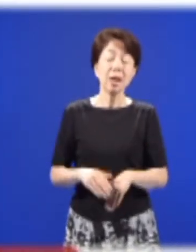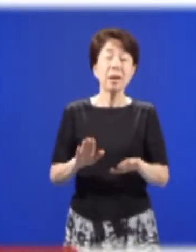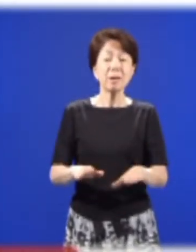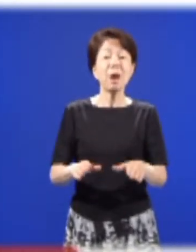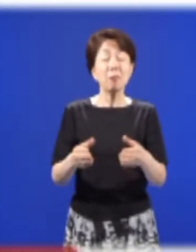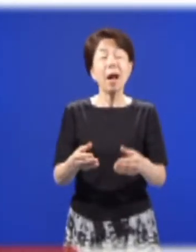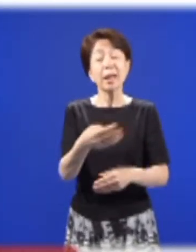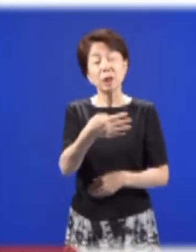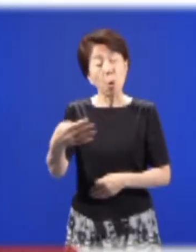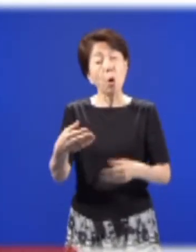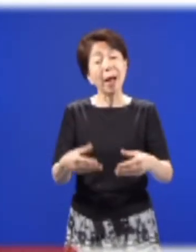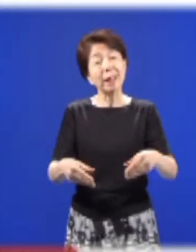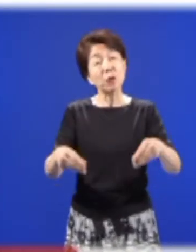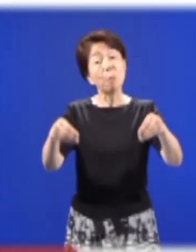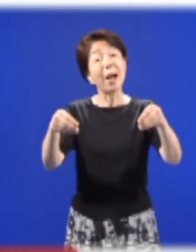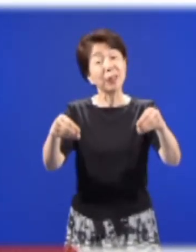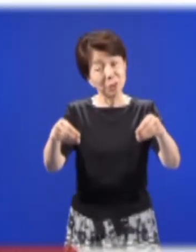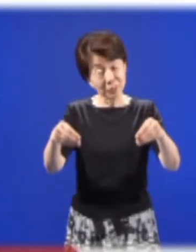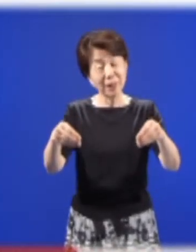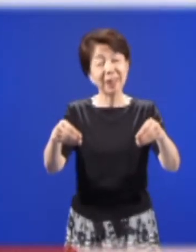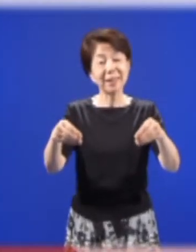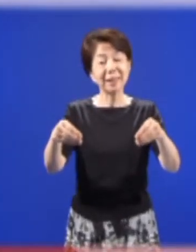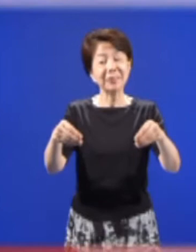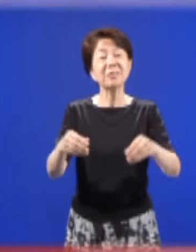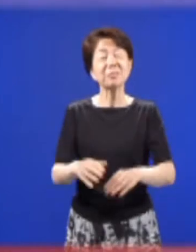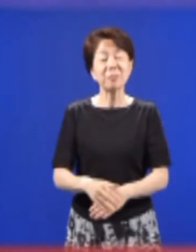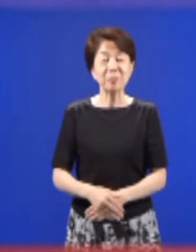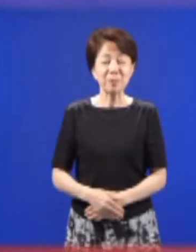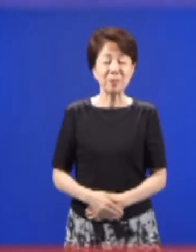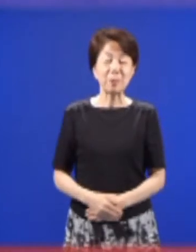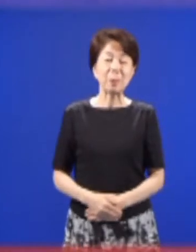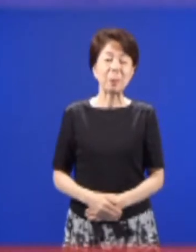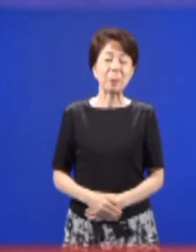古焼の展示が行われているみたいですね。